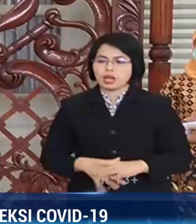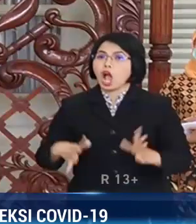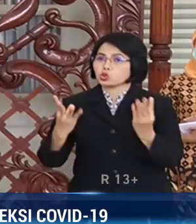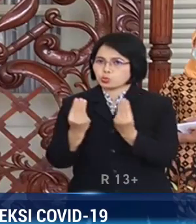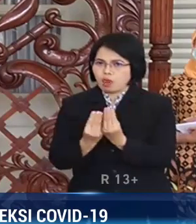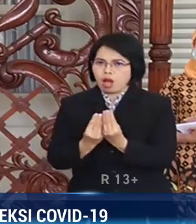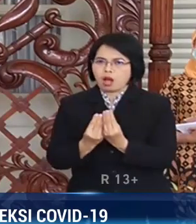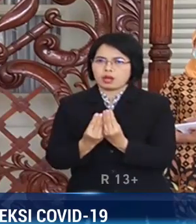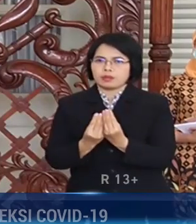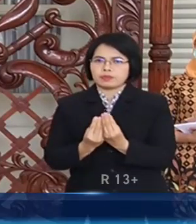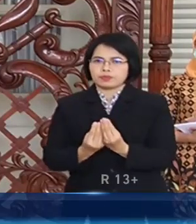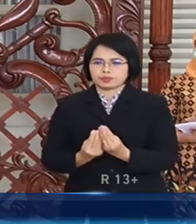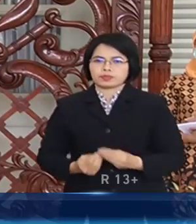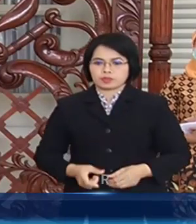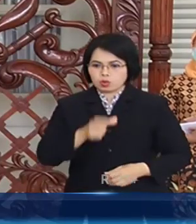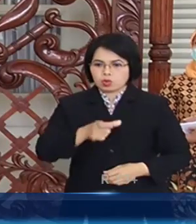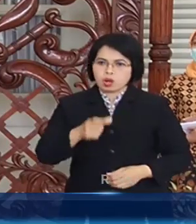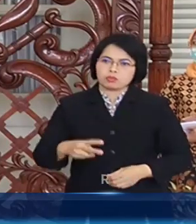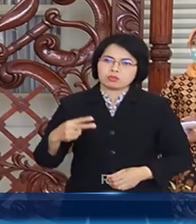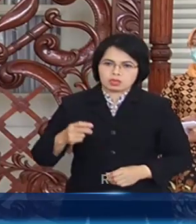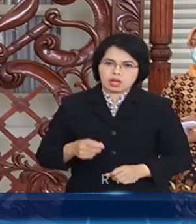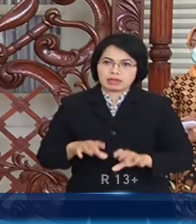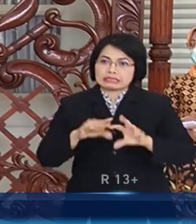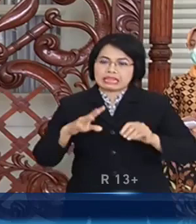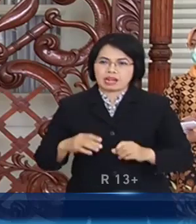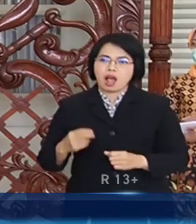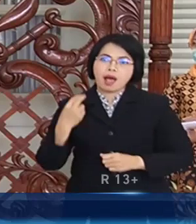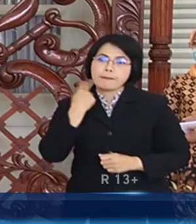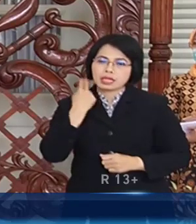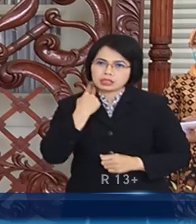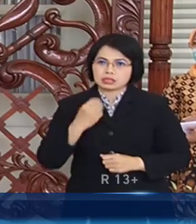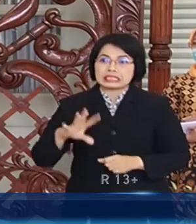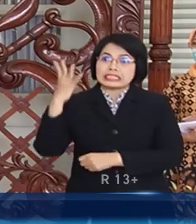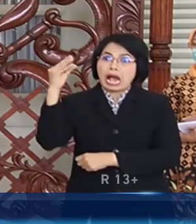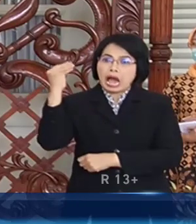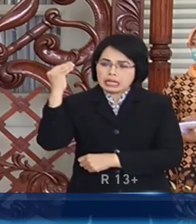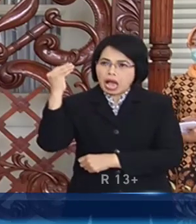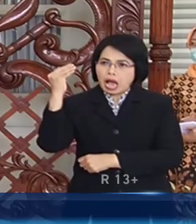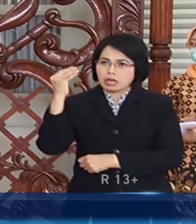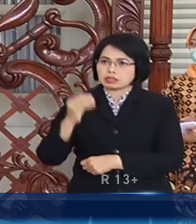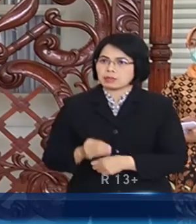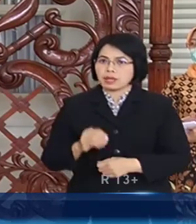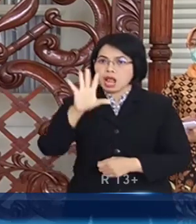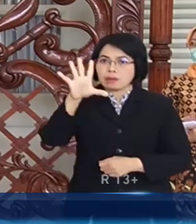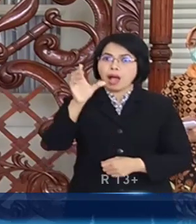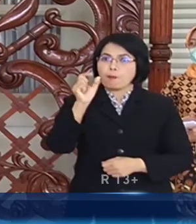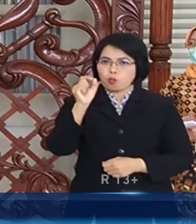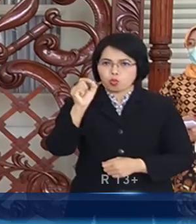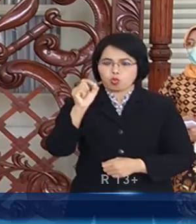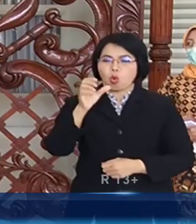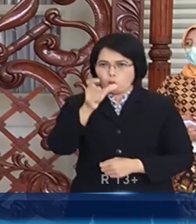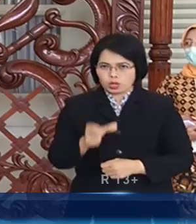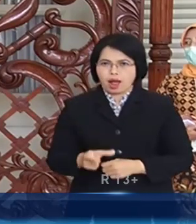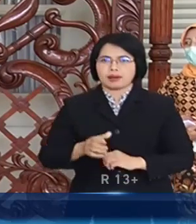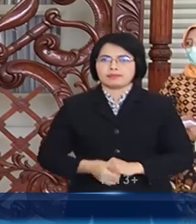Jumlah tenaga medis yang terpapar di Jakarta saja itu sampai 50